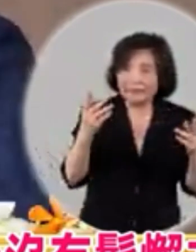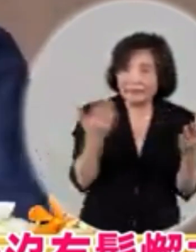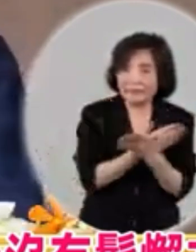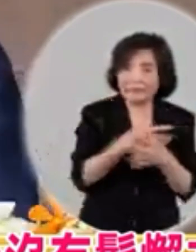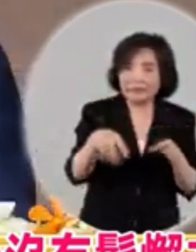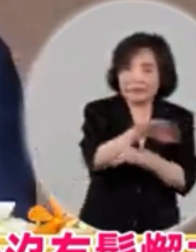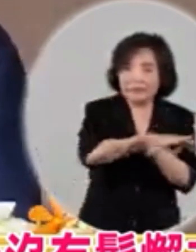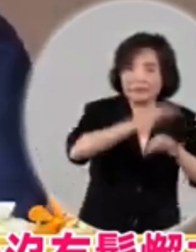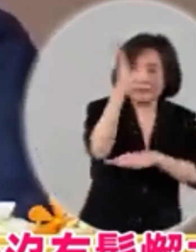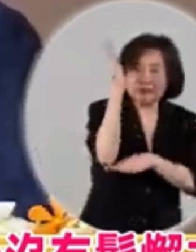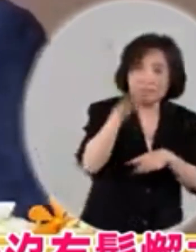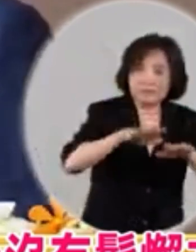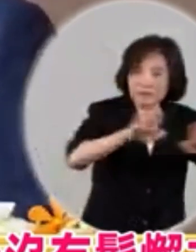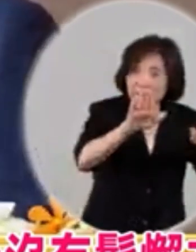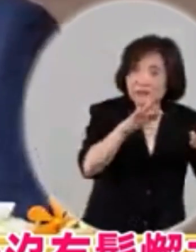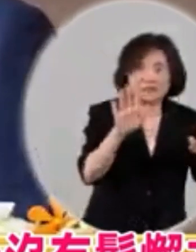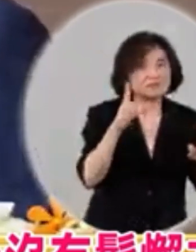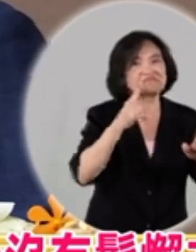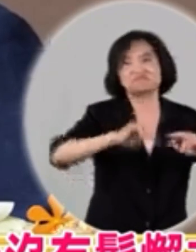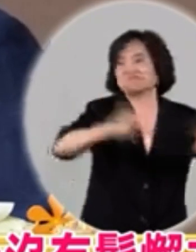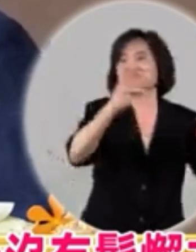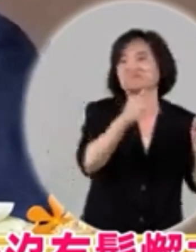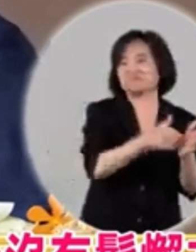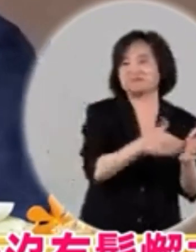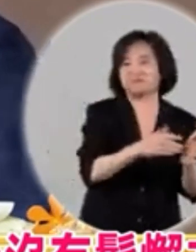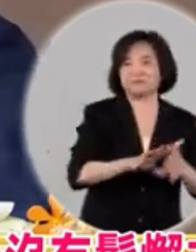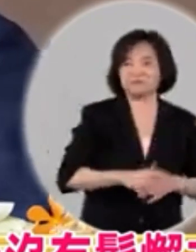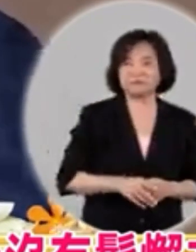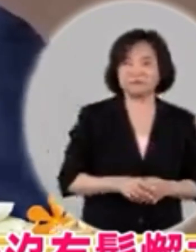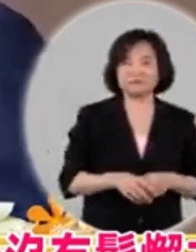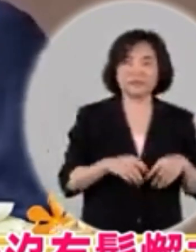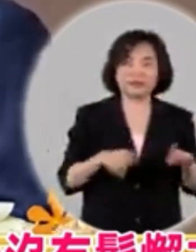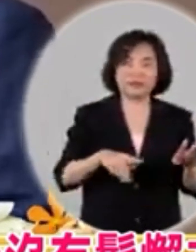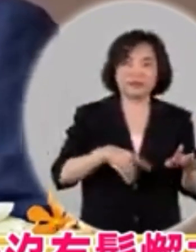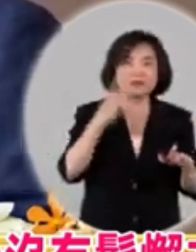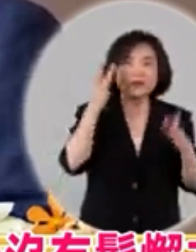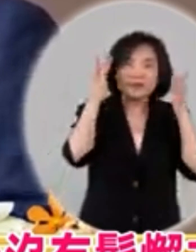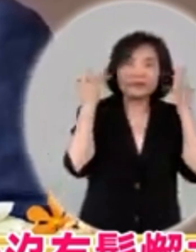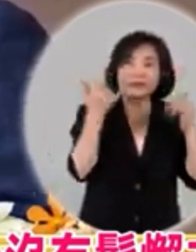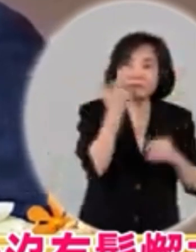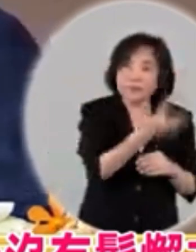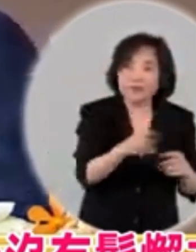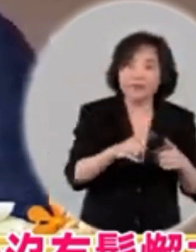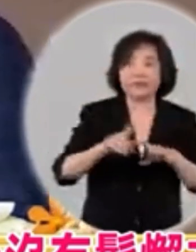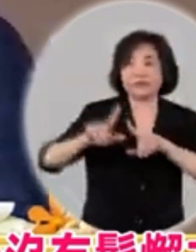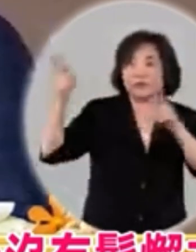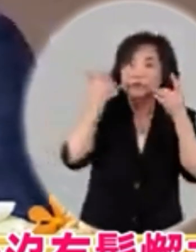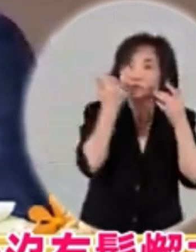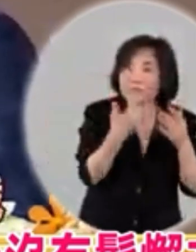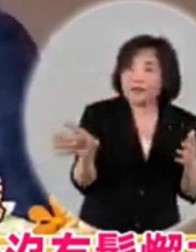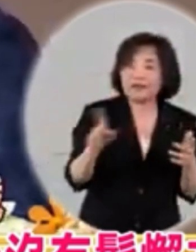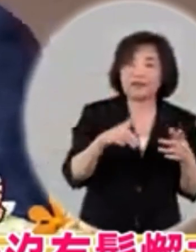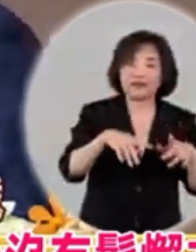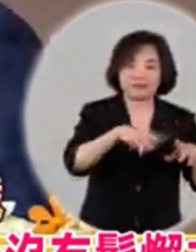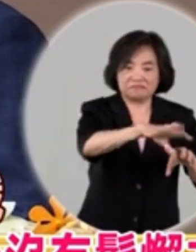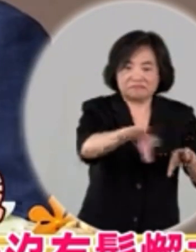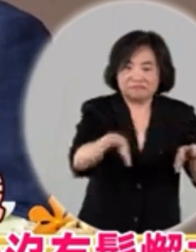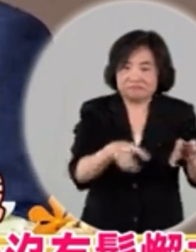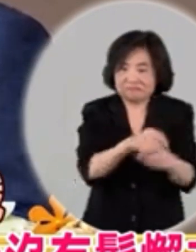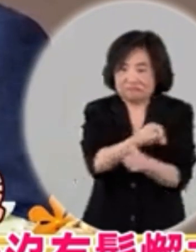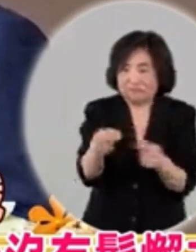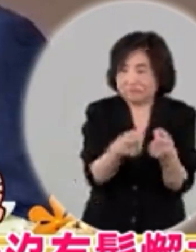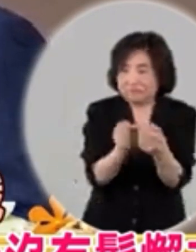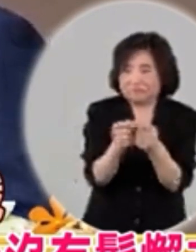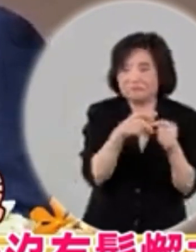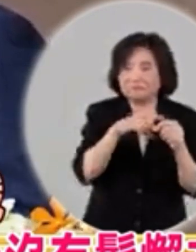展方向。同时，在南海、在东海，区域秩序正受到挑